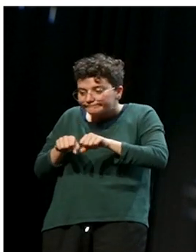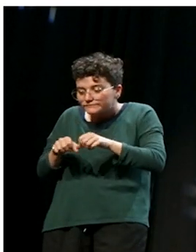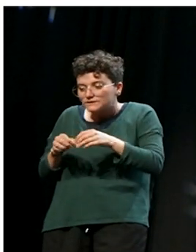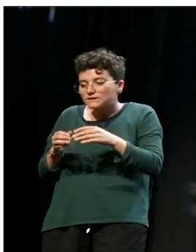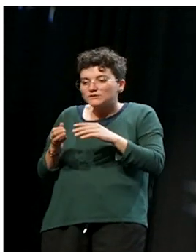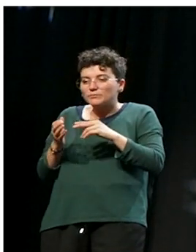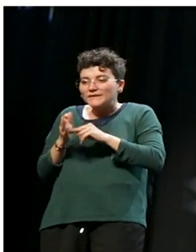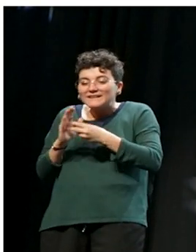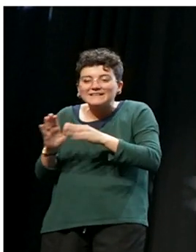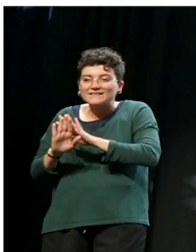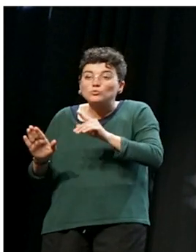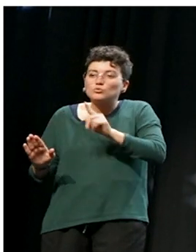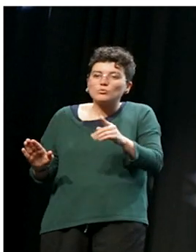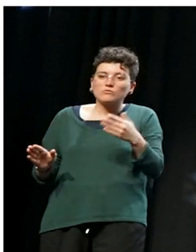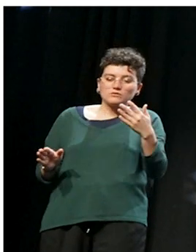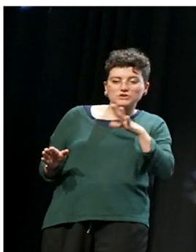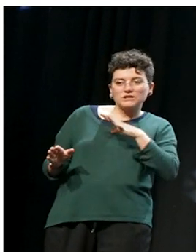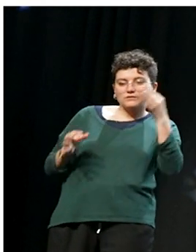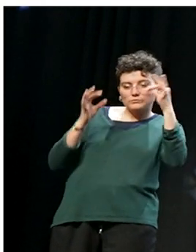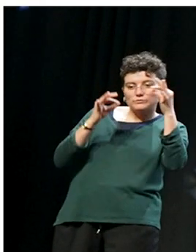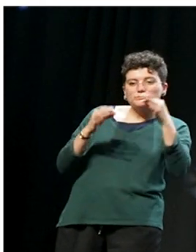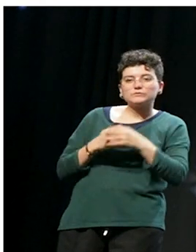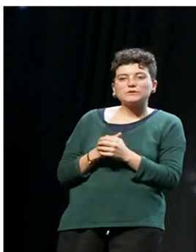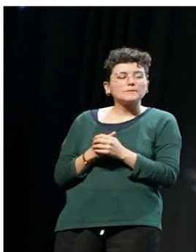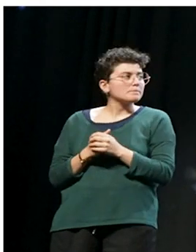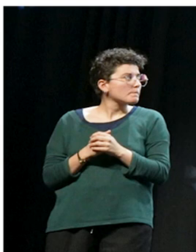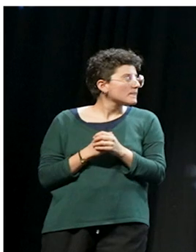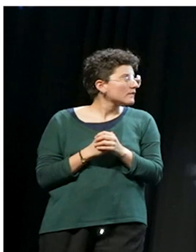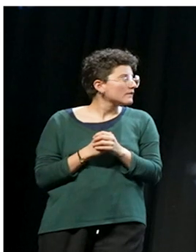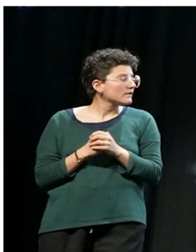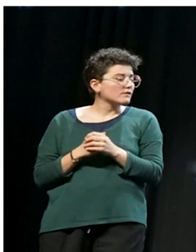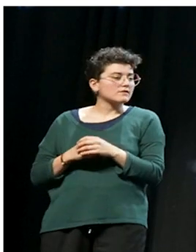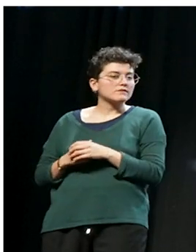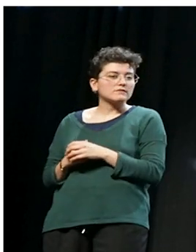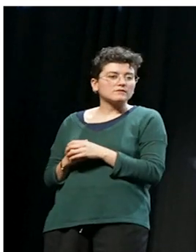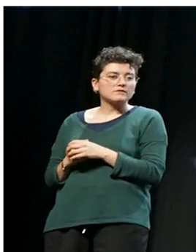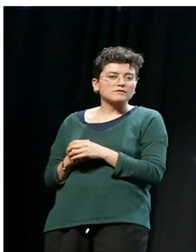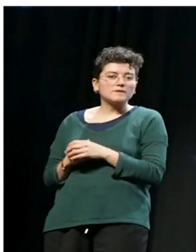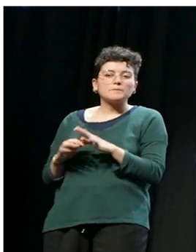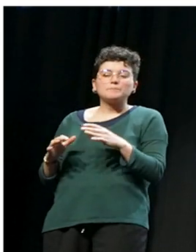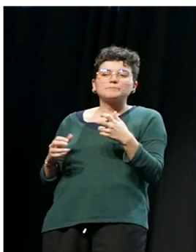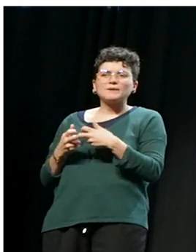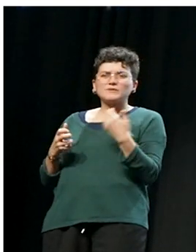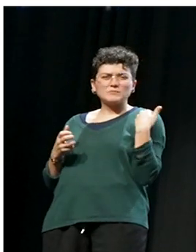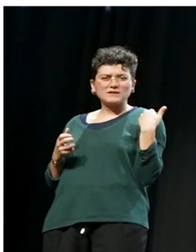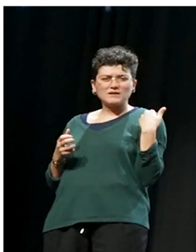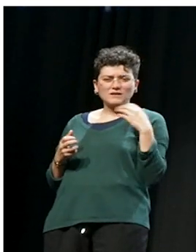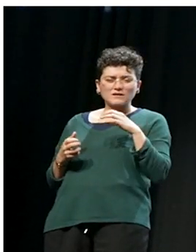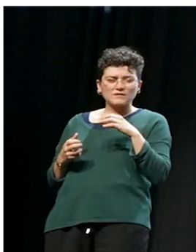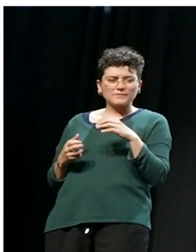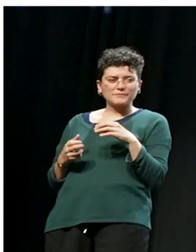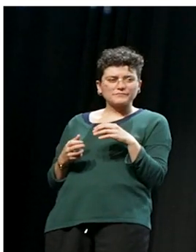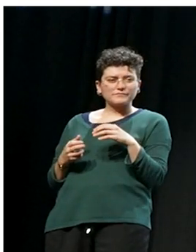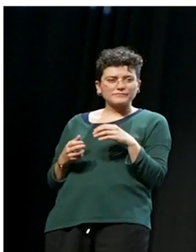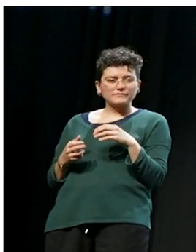avait les rois de l'aérographe qui faisaient des retouches photos absolument délirantes avec des frisquettes, des trucs comme ça. Bah, ils se sont fait complètement mangés par deux choses, parce que tout d'un coup, on avait